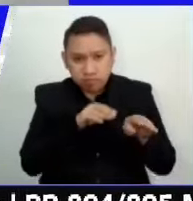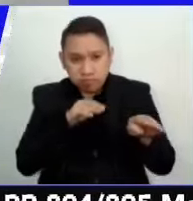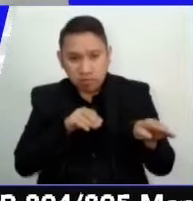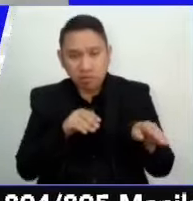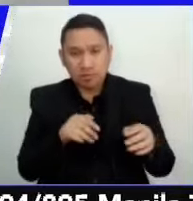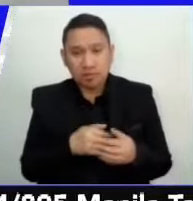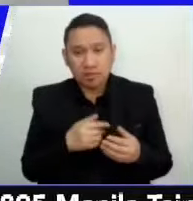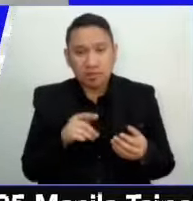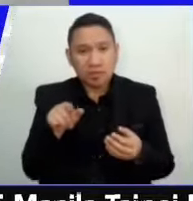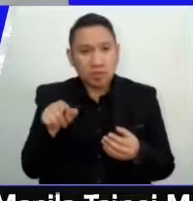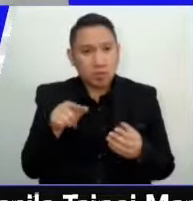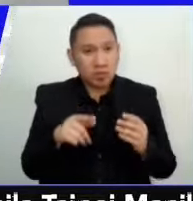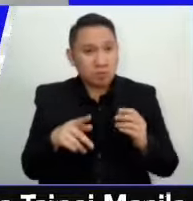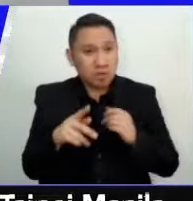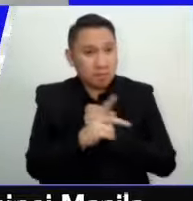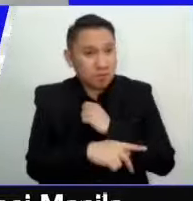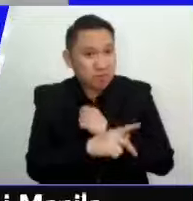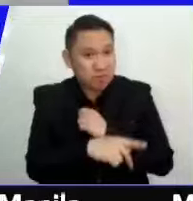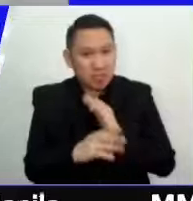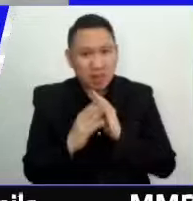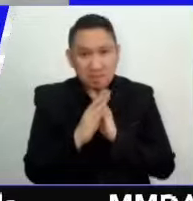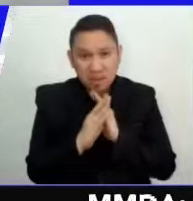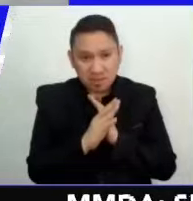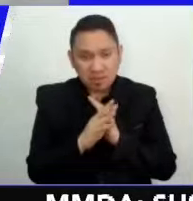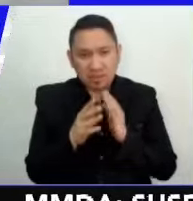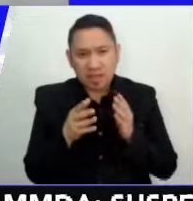bus na pinapayagan dumaan ngayon sa EDSA?